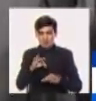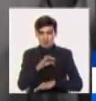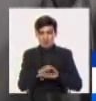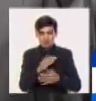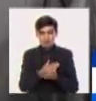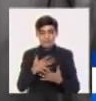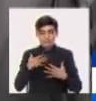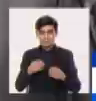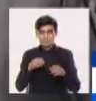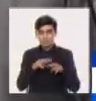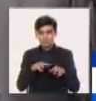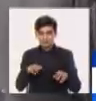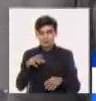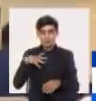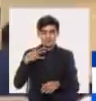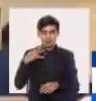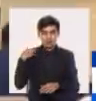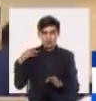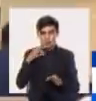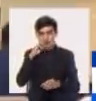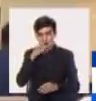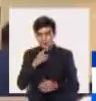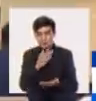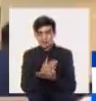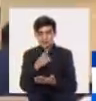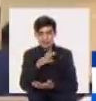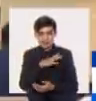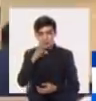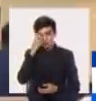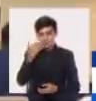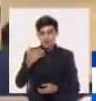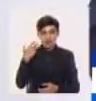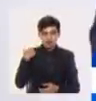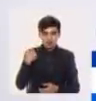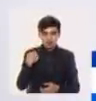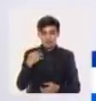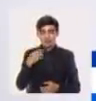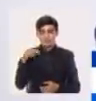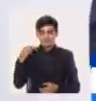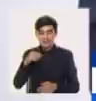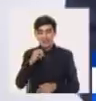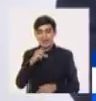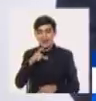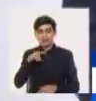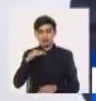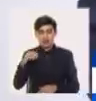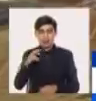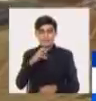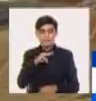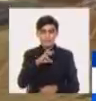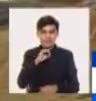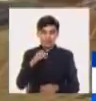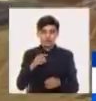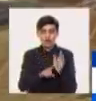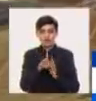сақтау министрлігі бұрынғы басшыларының жүйелі қатесі себеп болды деген мемлекет басшысы бұл жолы Елжан Біртанов бастаған команданың